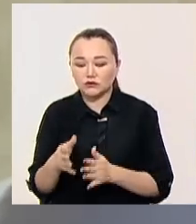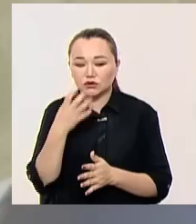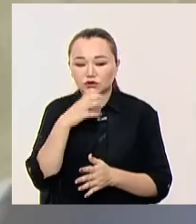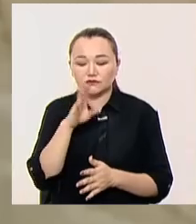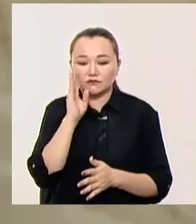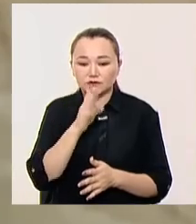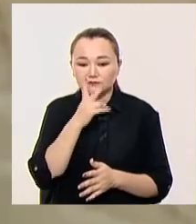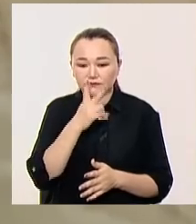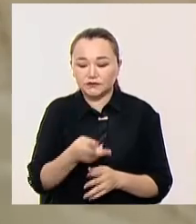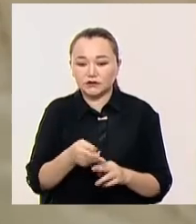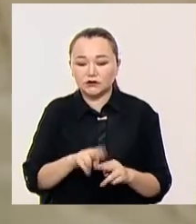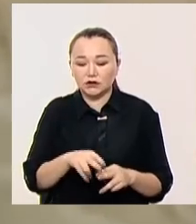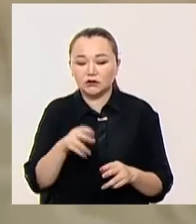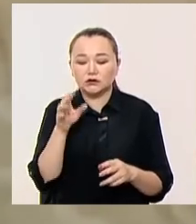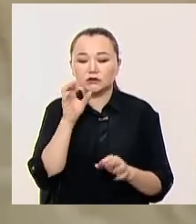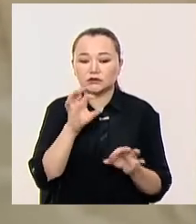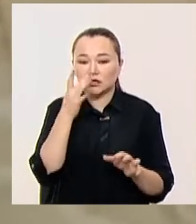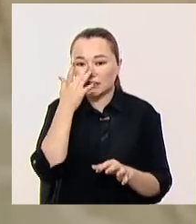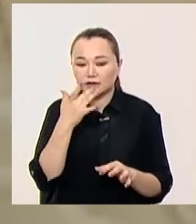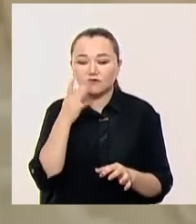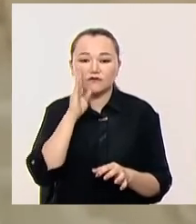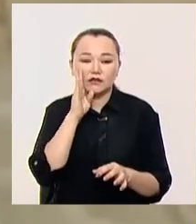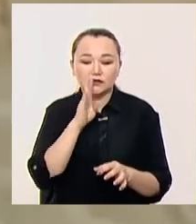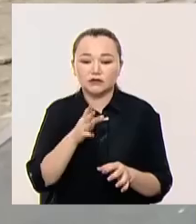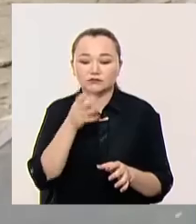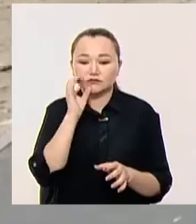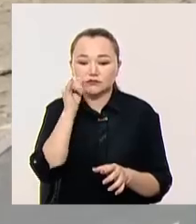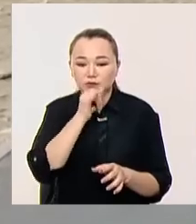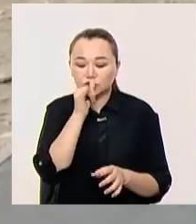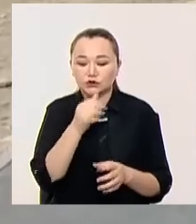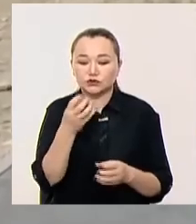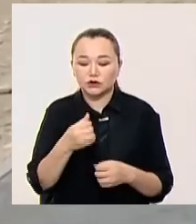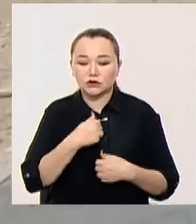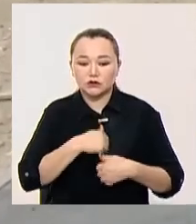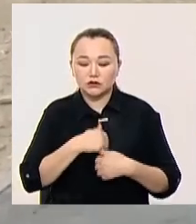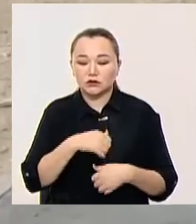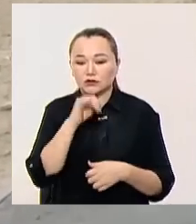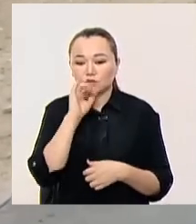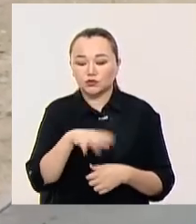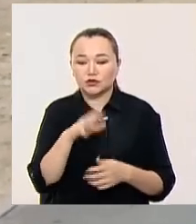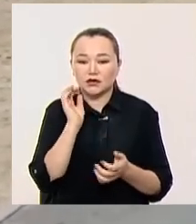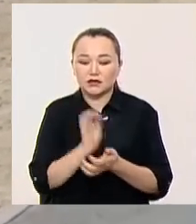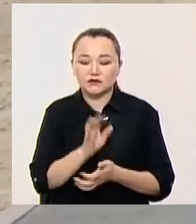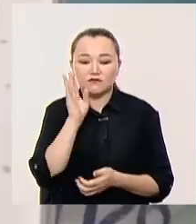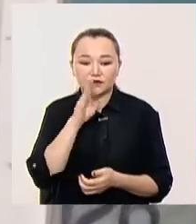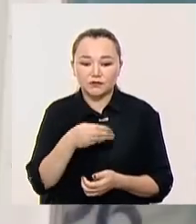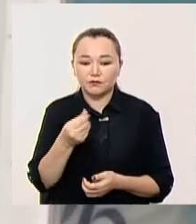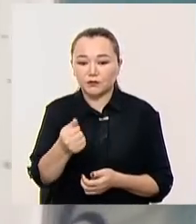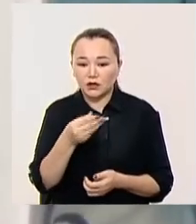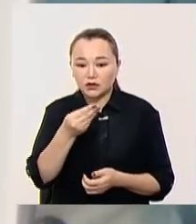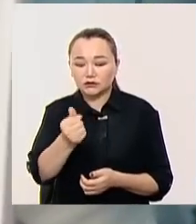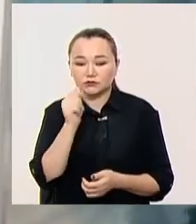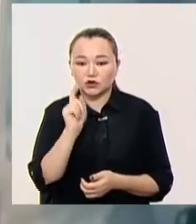ыстық судың түрі осы дейді. Айтуынша жаз бойы тіршілік нәріне зар болғанымыз аздай жуынуға да жарамайтын лай суға ақы төлейміз деп